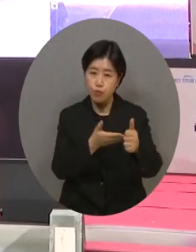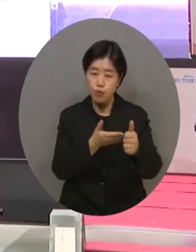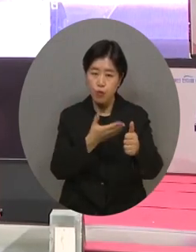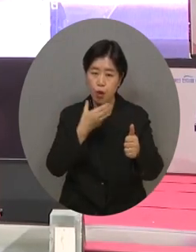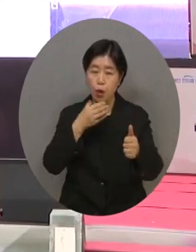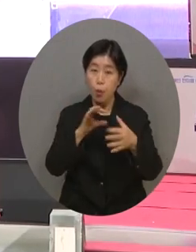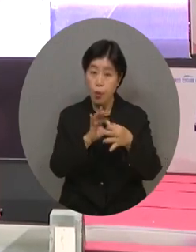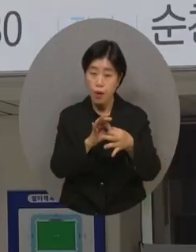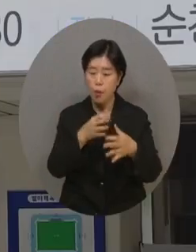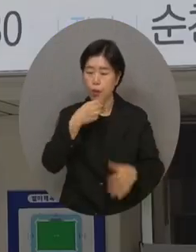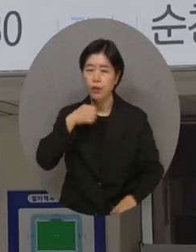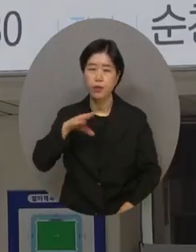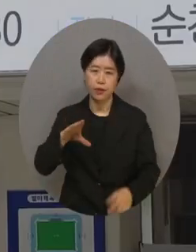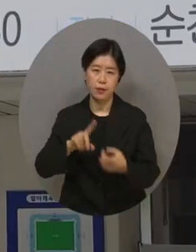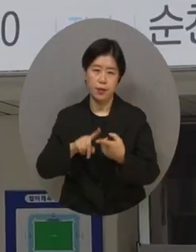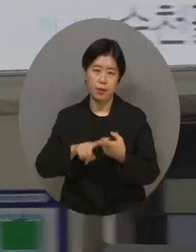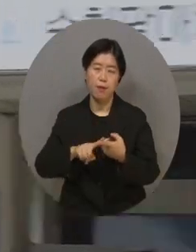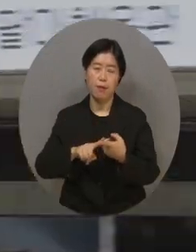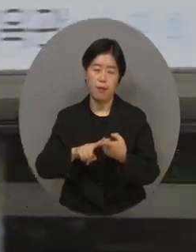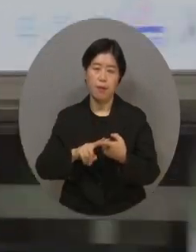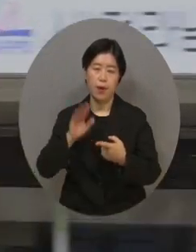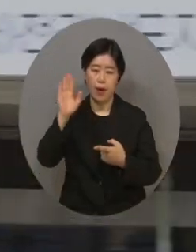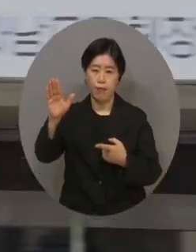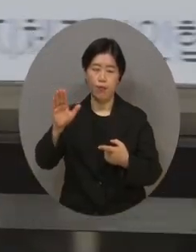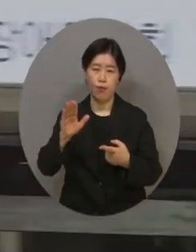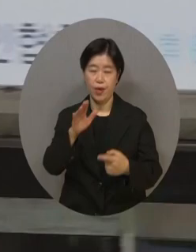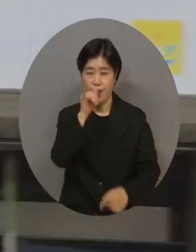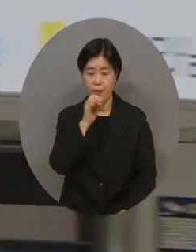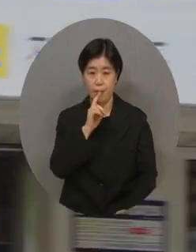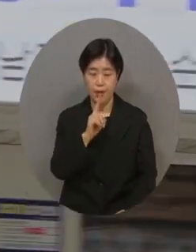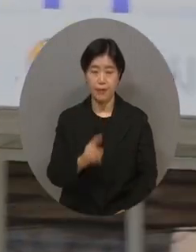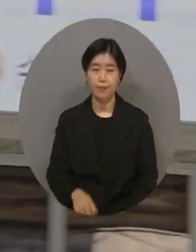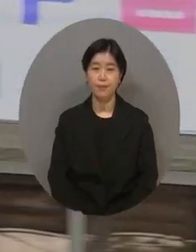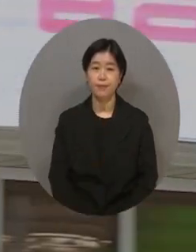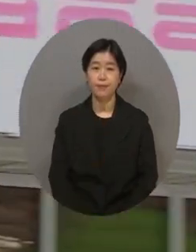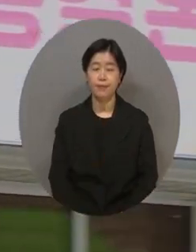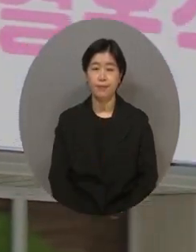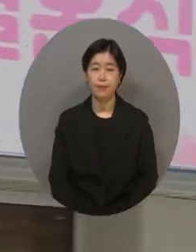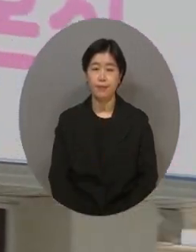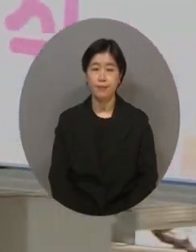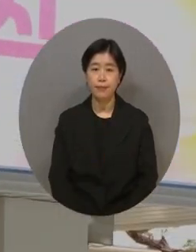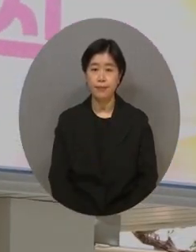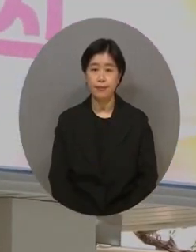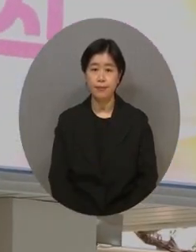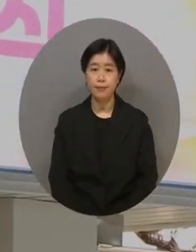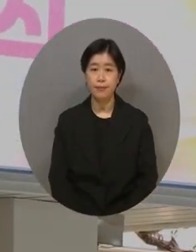시책을 펼치겠다고 밝혔습니다. 복지TV 뉴스 정유정입니다.